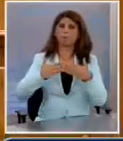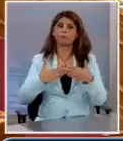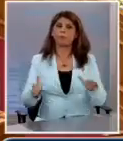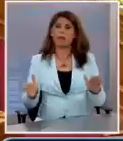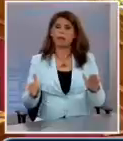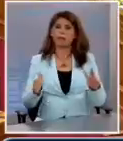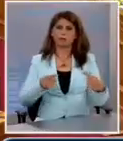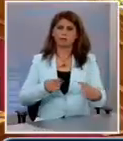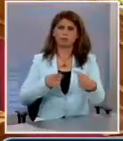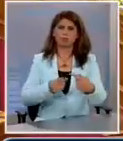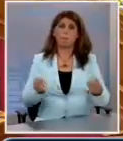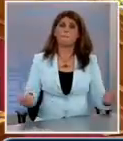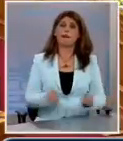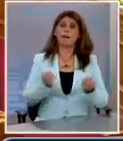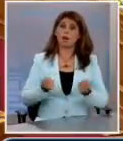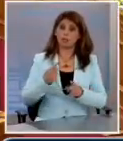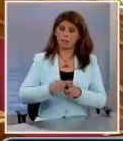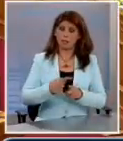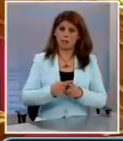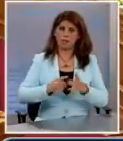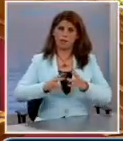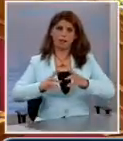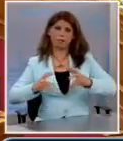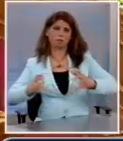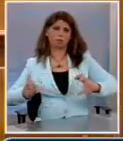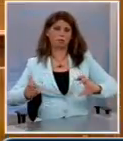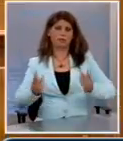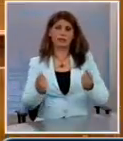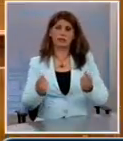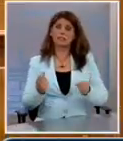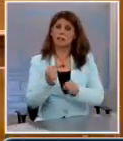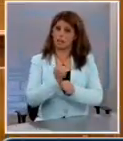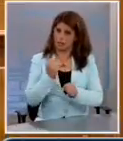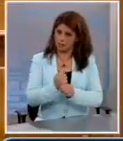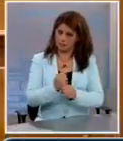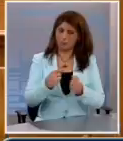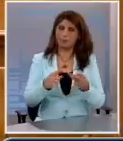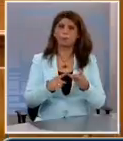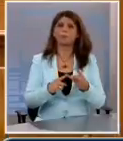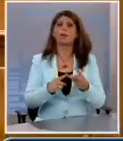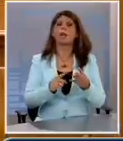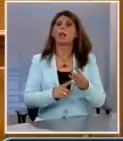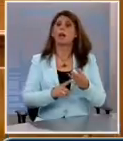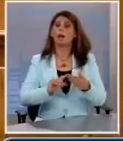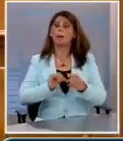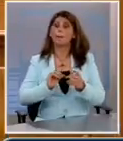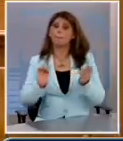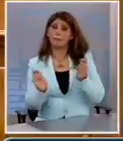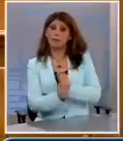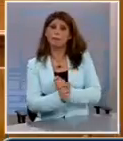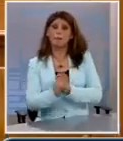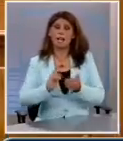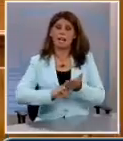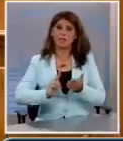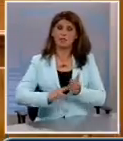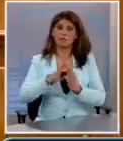μέτωπο με την παραγωγική Ελλάδα, στρεβλώνει βάναυσα τα κίνητρα για την εργασία, μετατρέπει δυστυχώς το ασφαλιστικό σύστημα